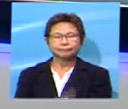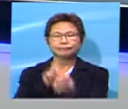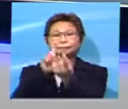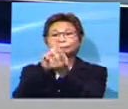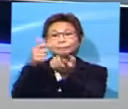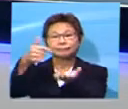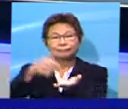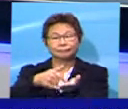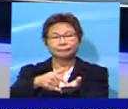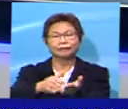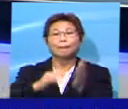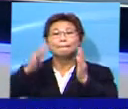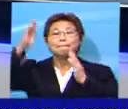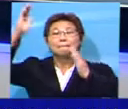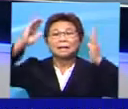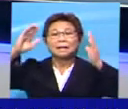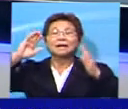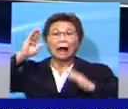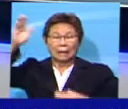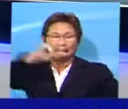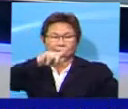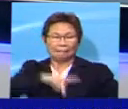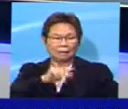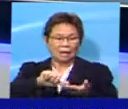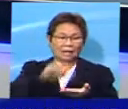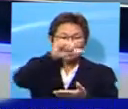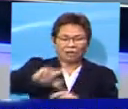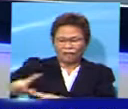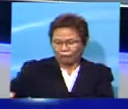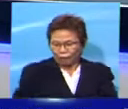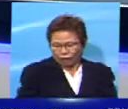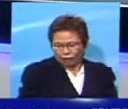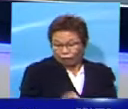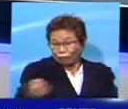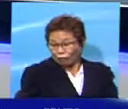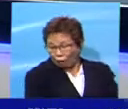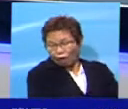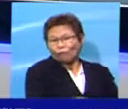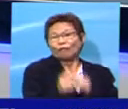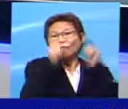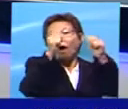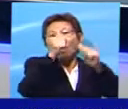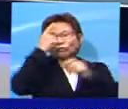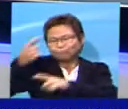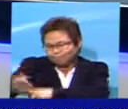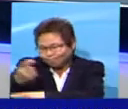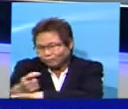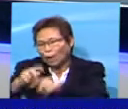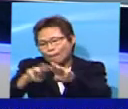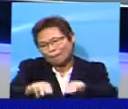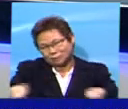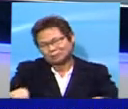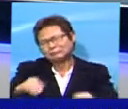Bertemu kembali. Malaysia bakal memiliki akademi golf pertama bagi mengasah bakat pelajar dalam sukan itu tidak lama lagi.